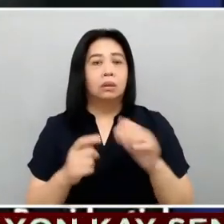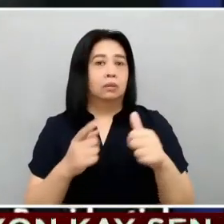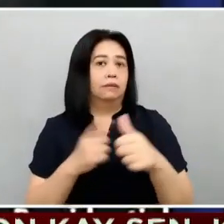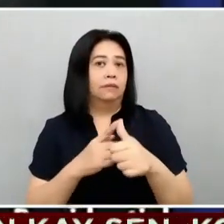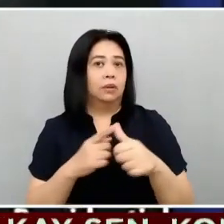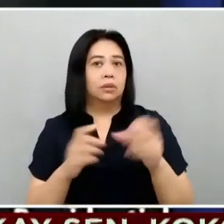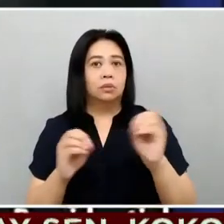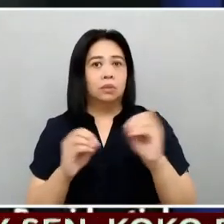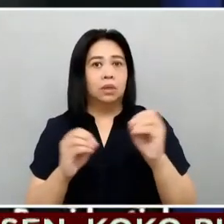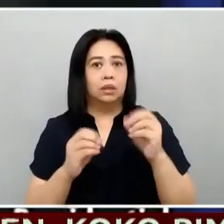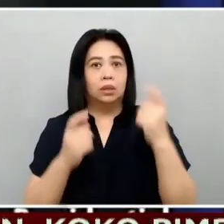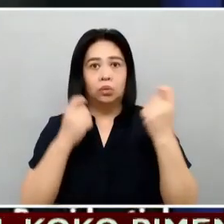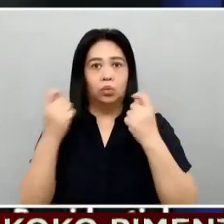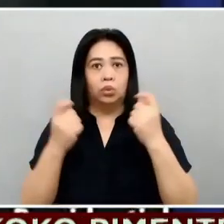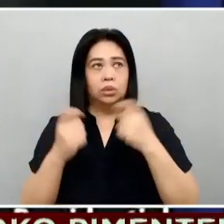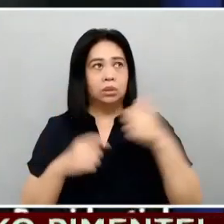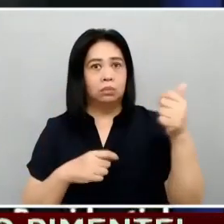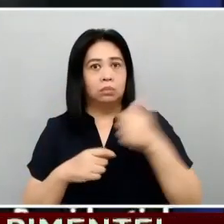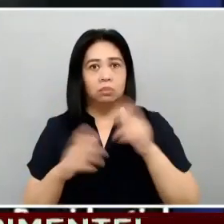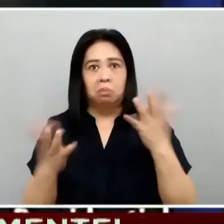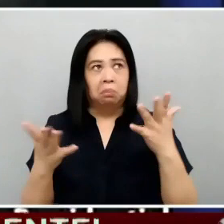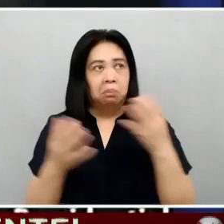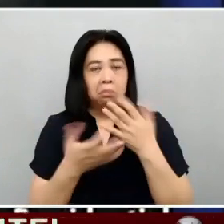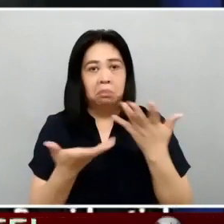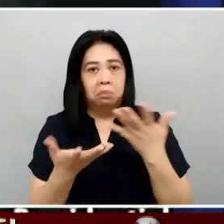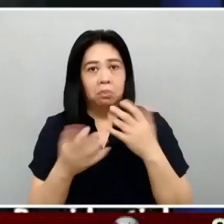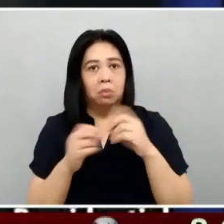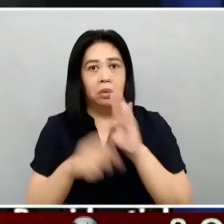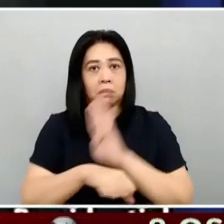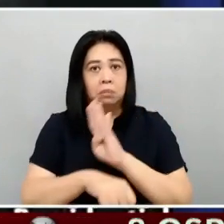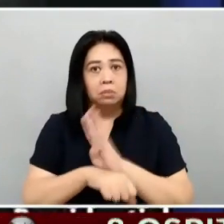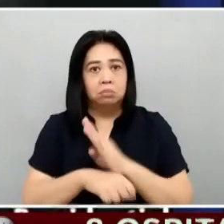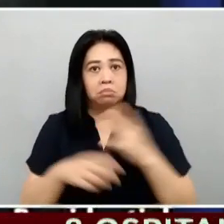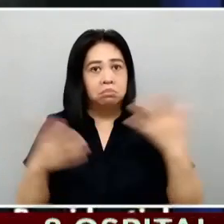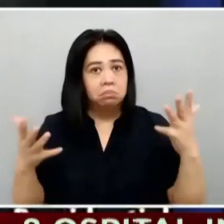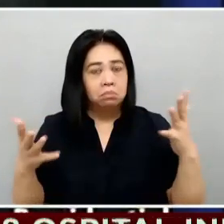tayong turismo at wala rin po tayong business